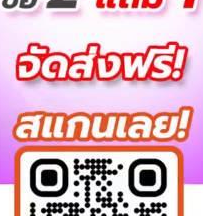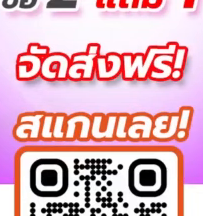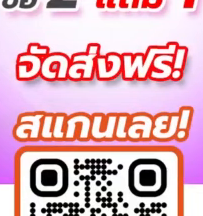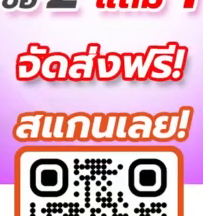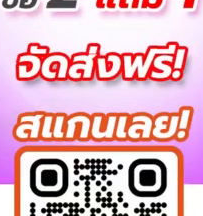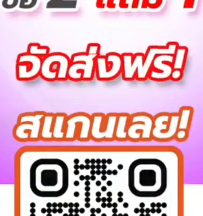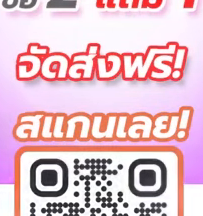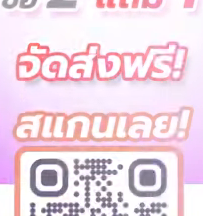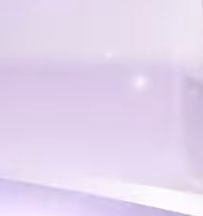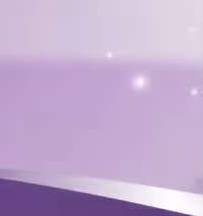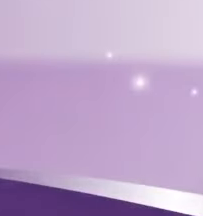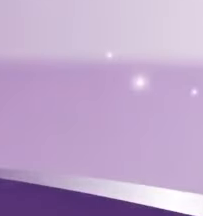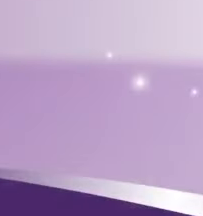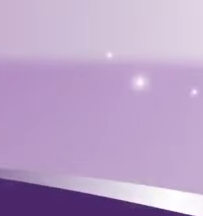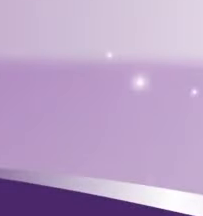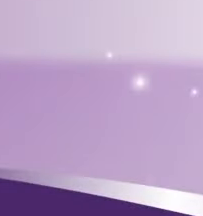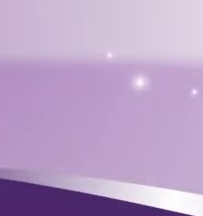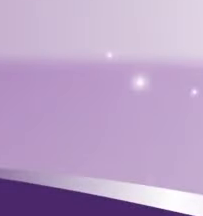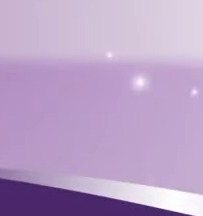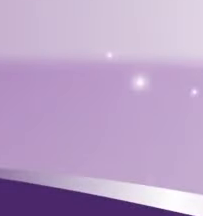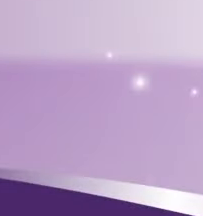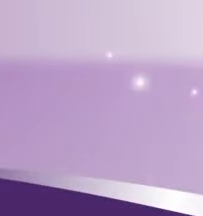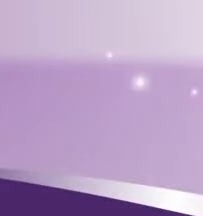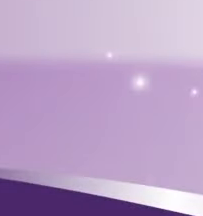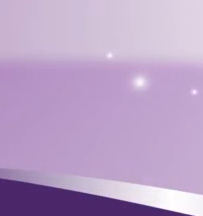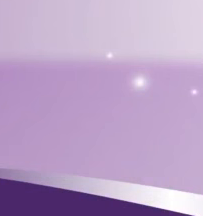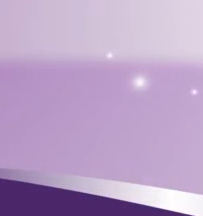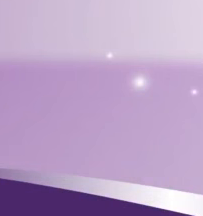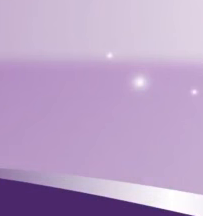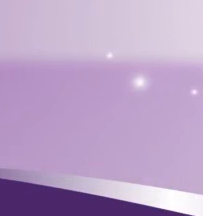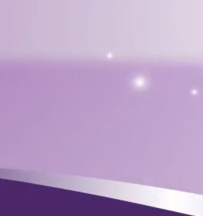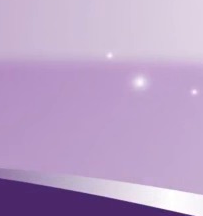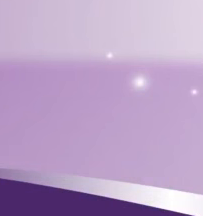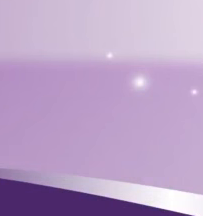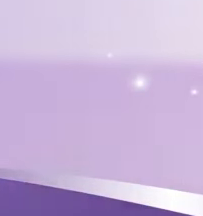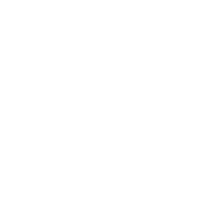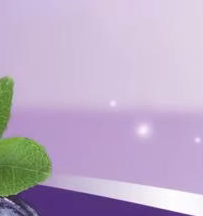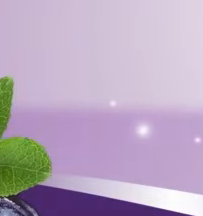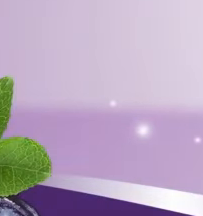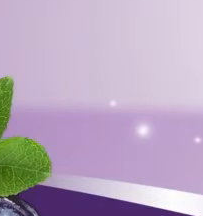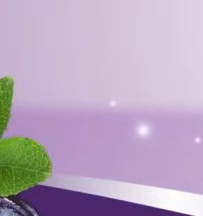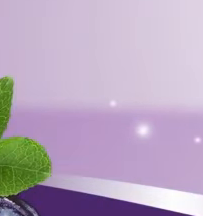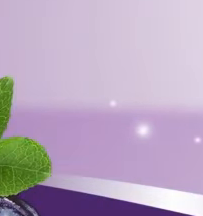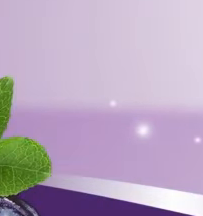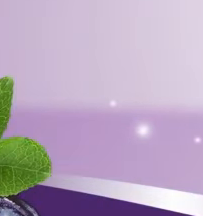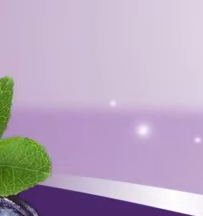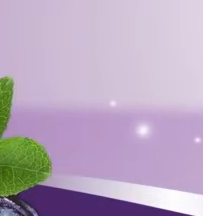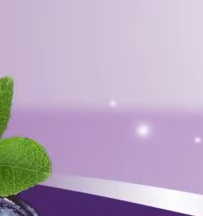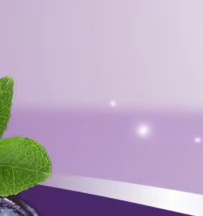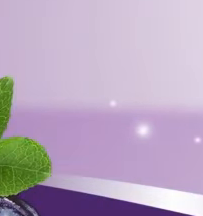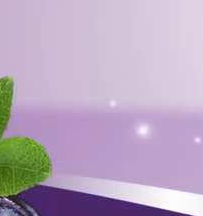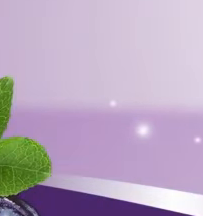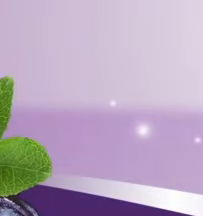มากๆแค่วันละ1เม็ดปกติ1กระปุกบรรจุ30เม็ดมูลค่า 1,600 บาทพิเศษร้อยท่านแรกที่โทรเข้ามาต